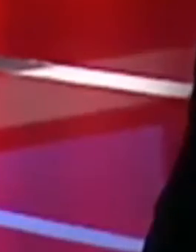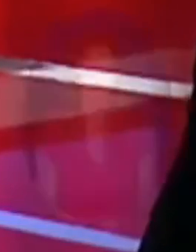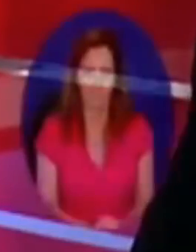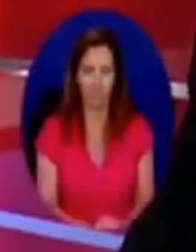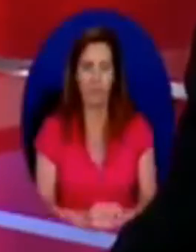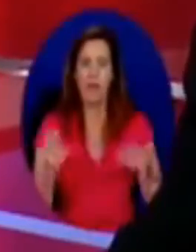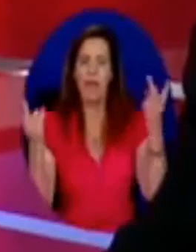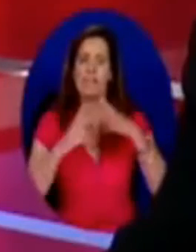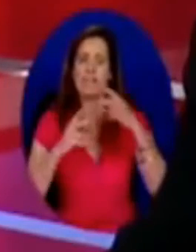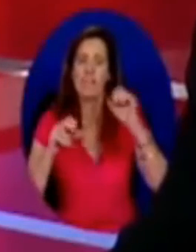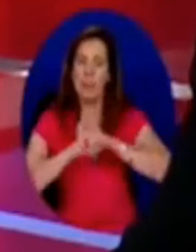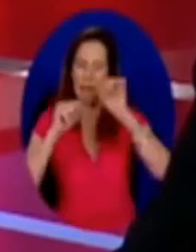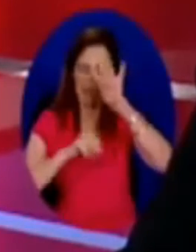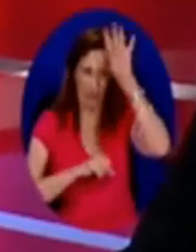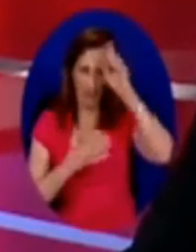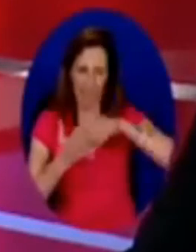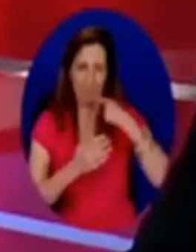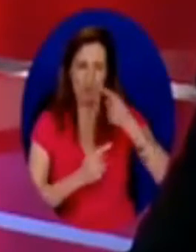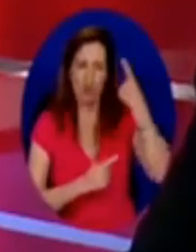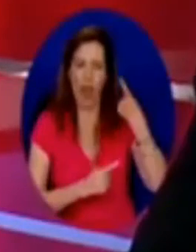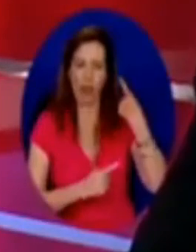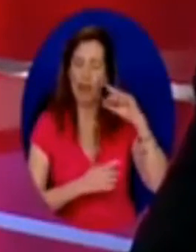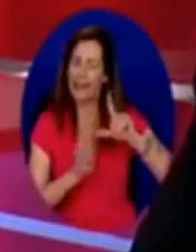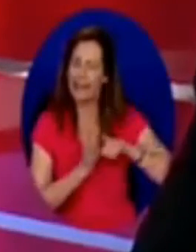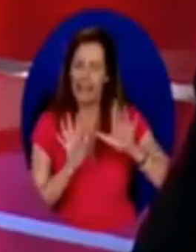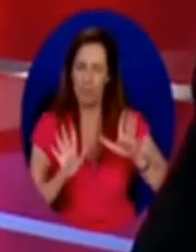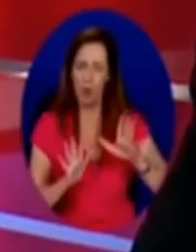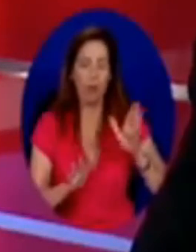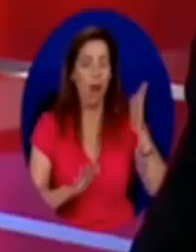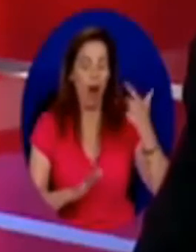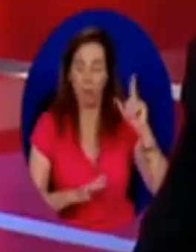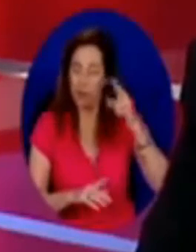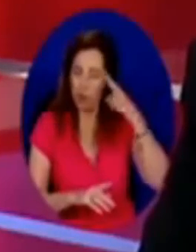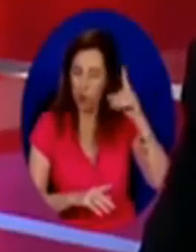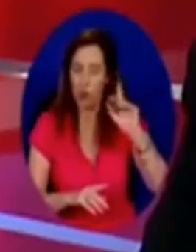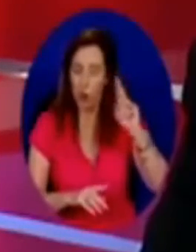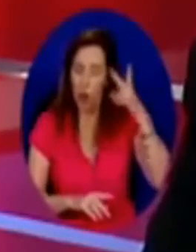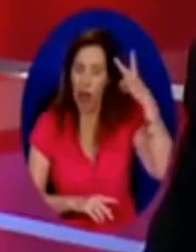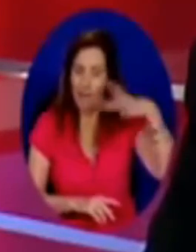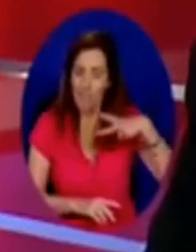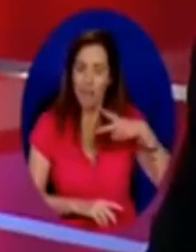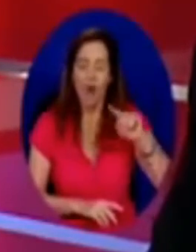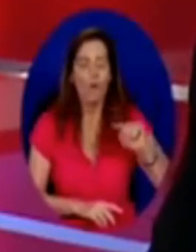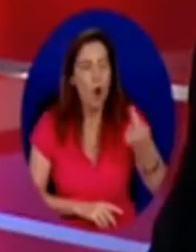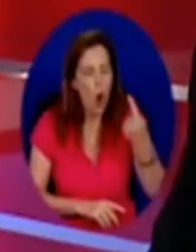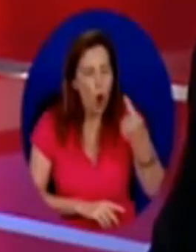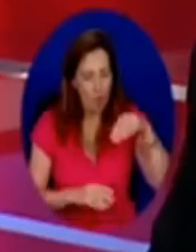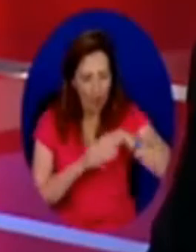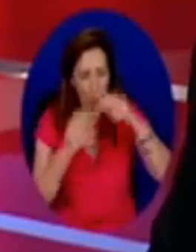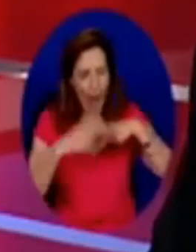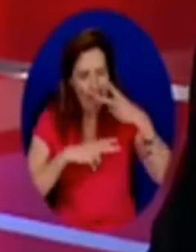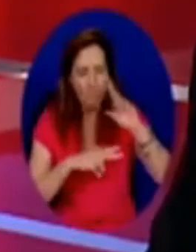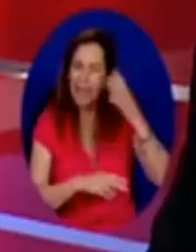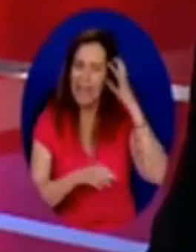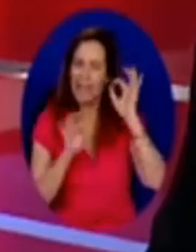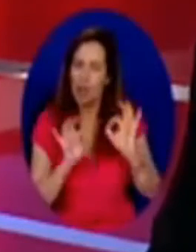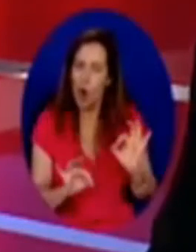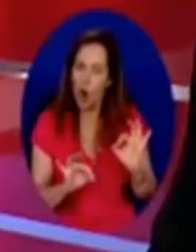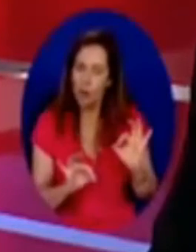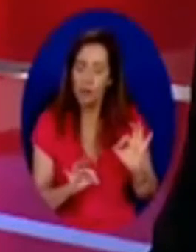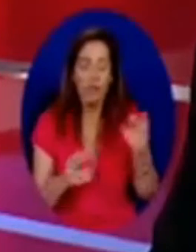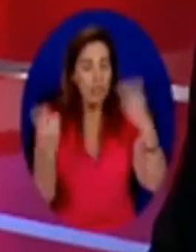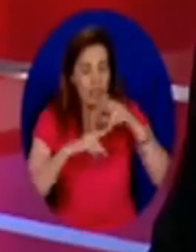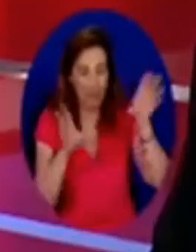הסכם הגרין שנחתם מעם איראן לפני כשנה היה טכני מאוד רק יודעי דבר יכולים להבין בו ובכל זאת מאחורי ההסכם עמד היגיון